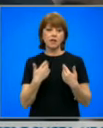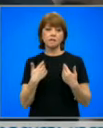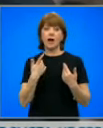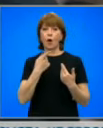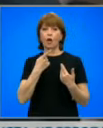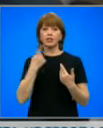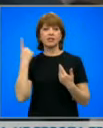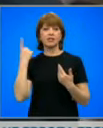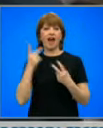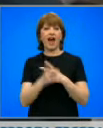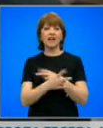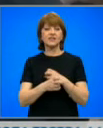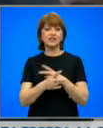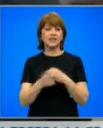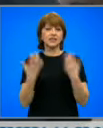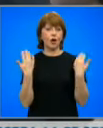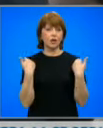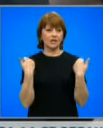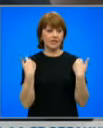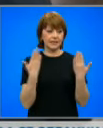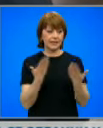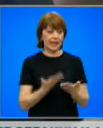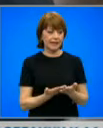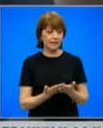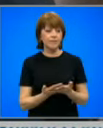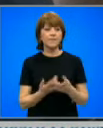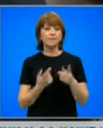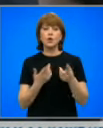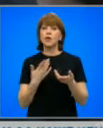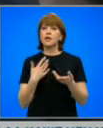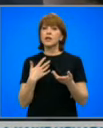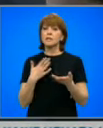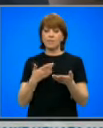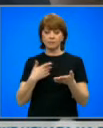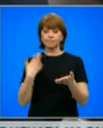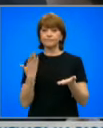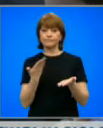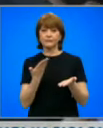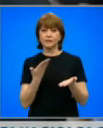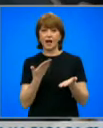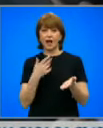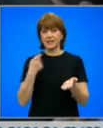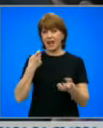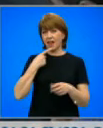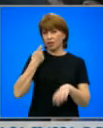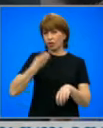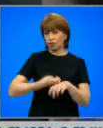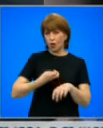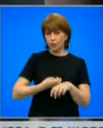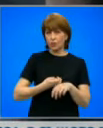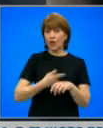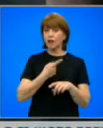има придобита степен доктор, но въпросът е дали тя е академично призната